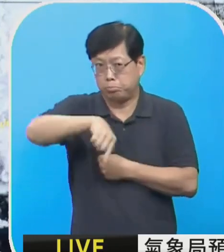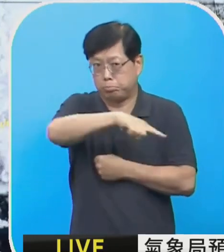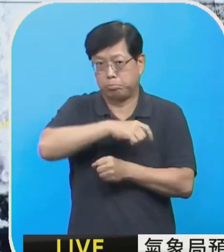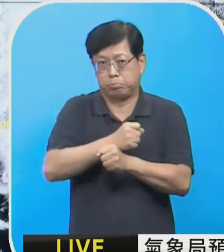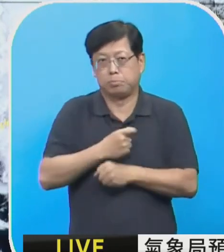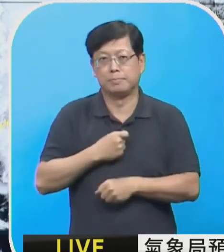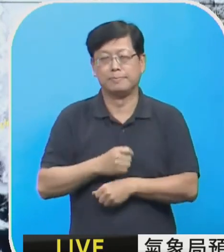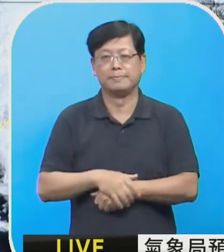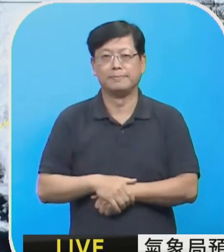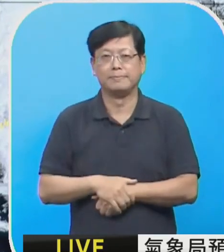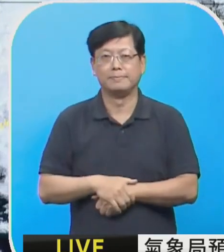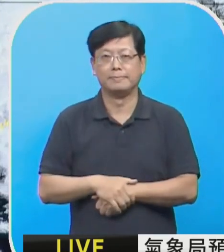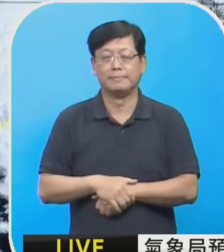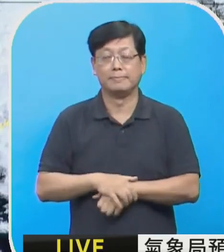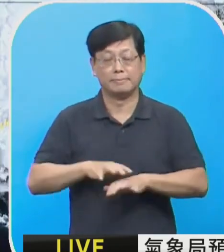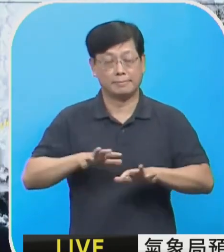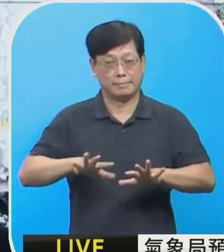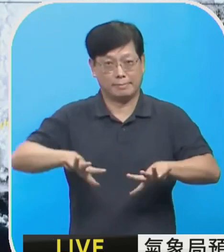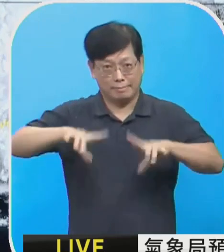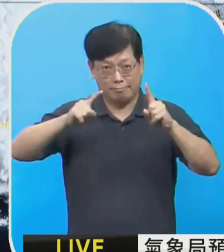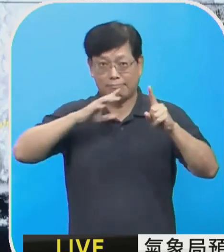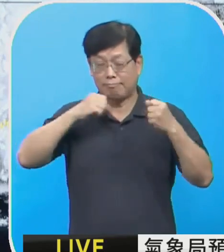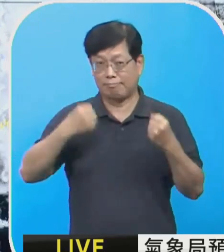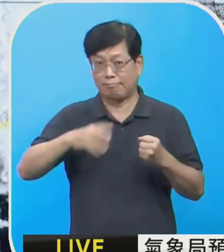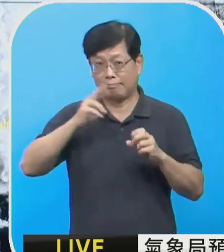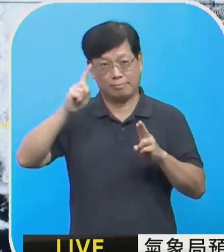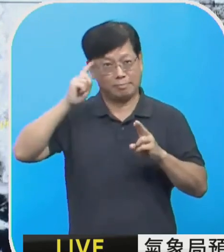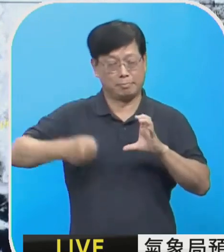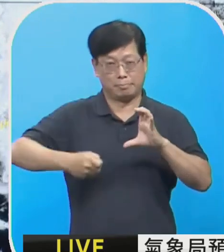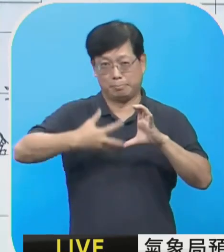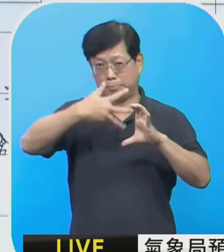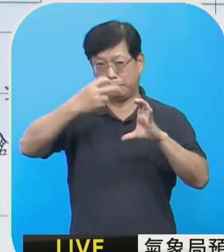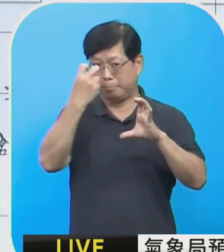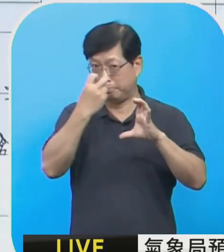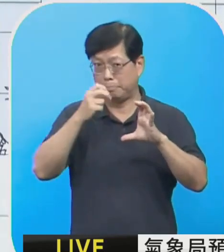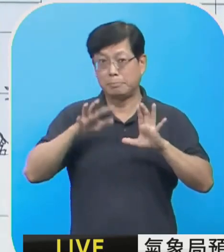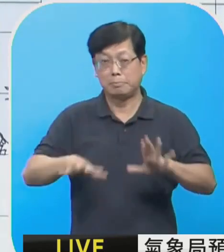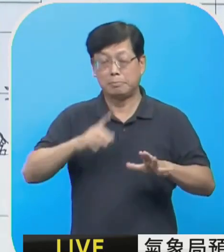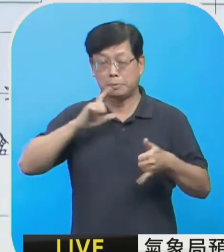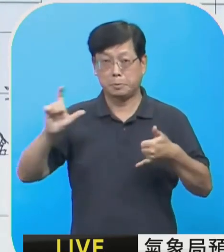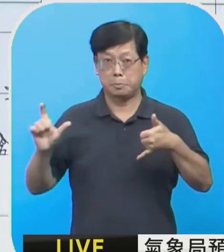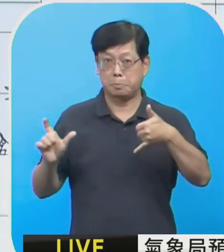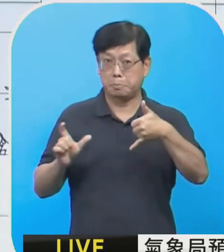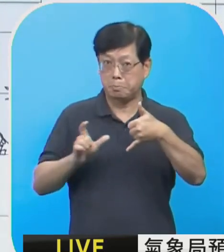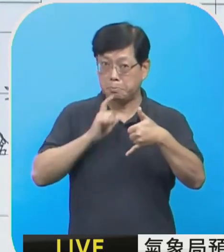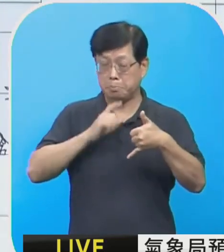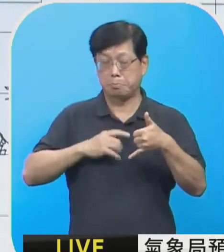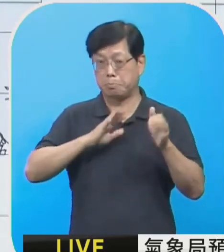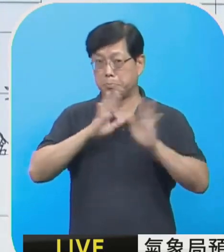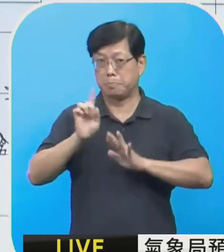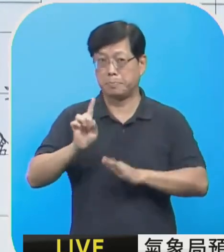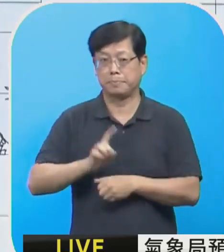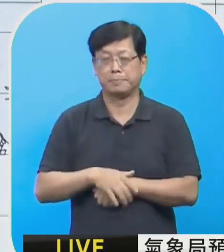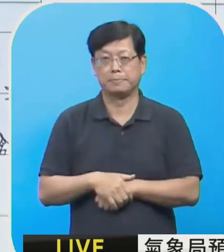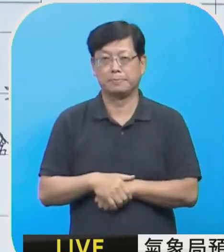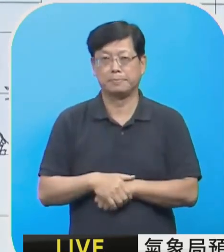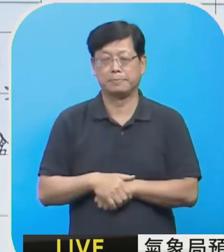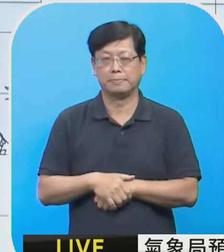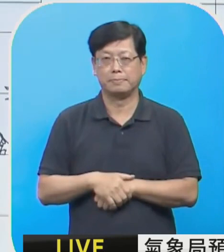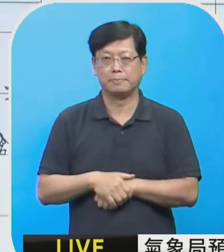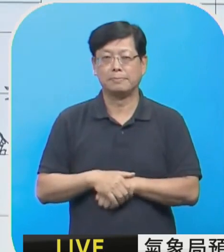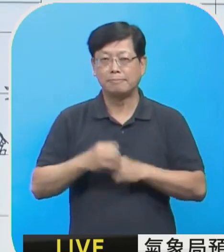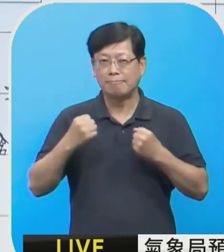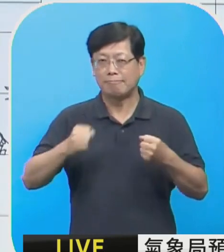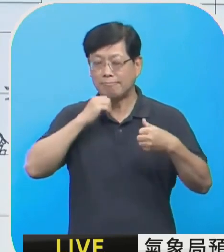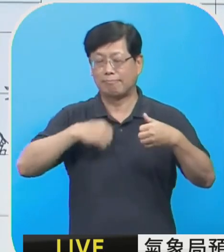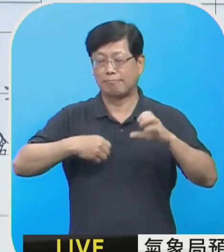要严加的戒备。我们先从雷达的图面上来看目前台风的移动的状态哦，我们可以看到